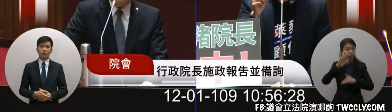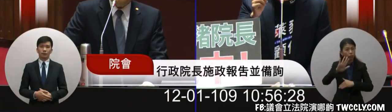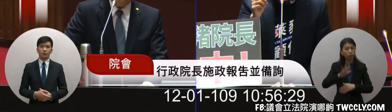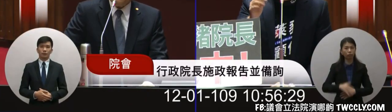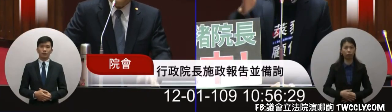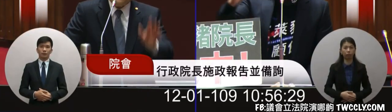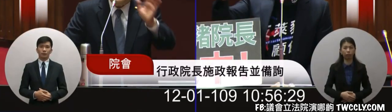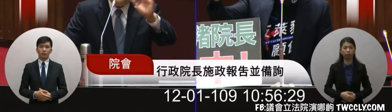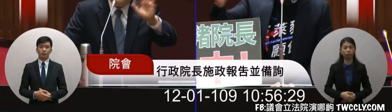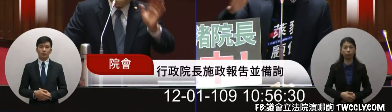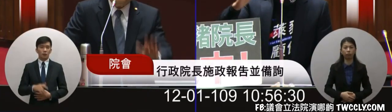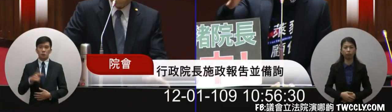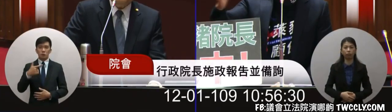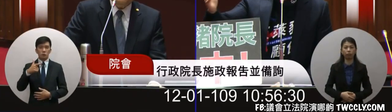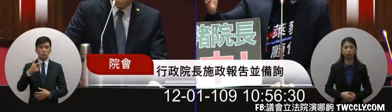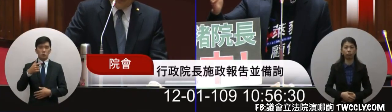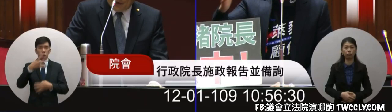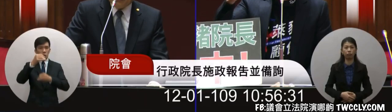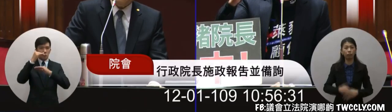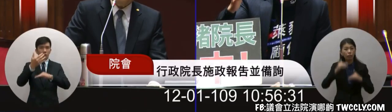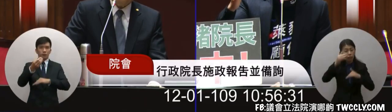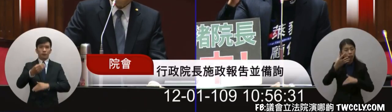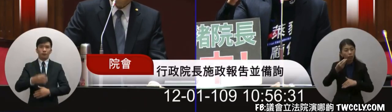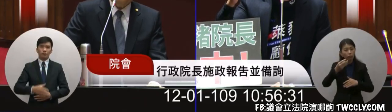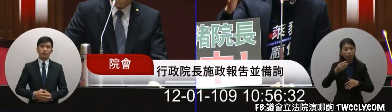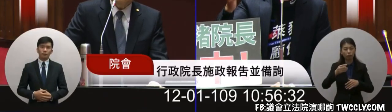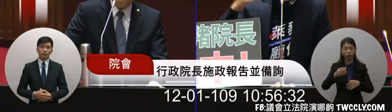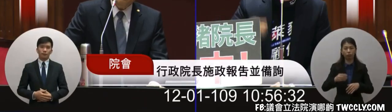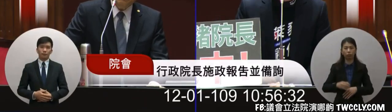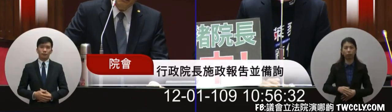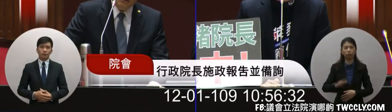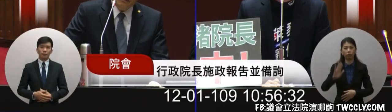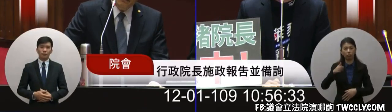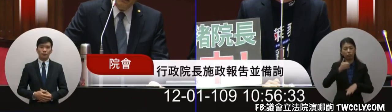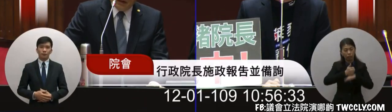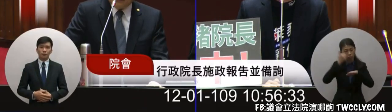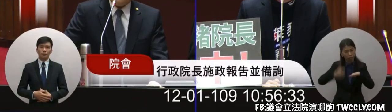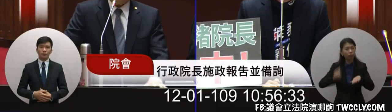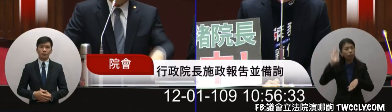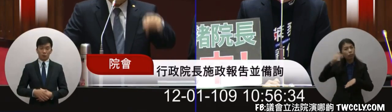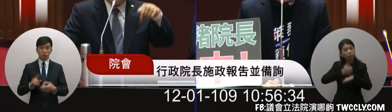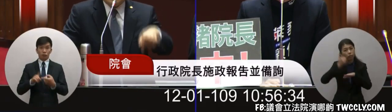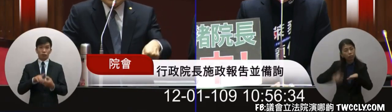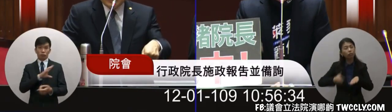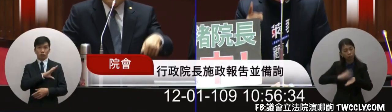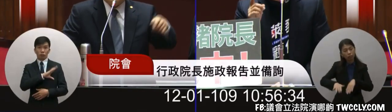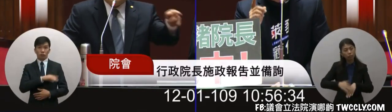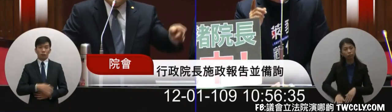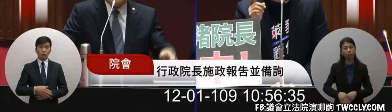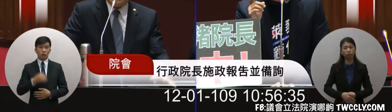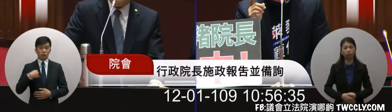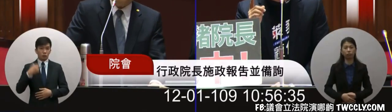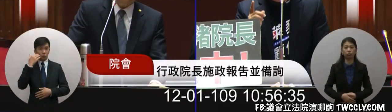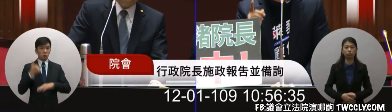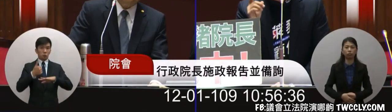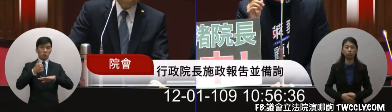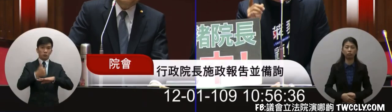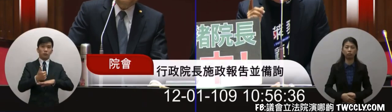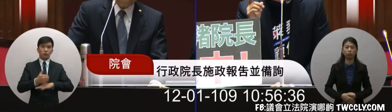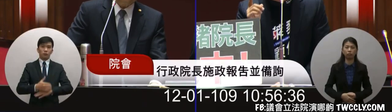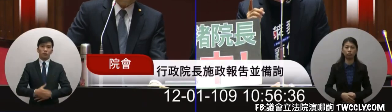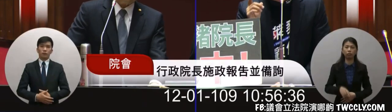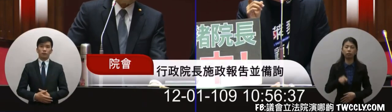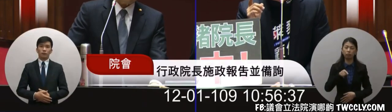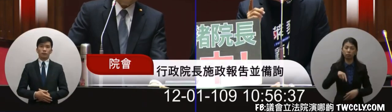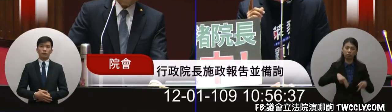您 没有期限的， 没有期限嘛？但是一定有，总是有下台的一天嘛？ 当然， 对不对？ 台上就。 所以你是不是